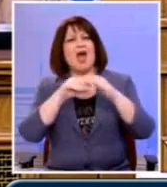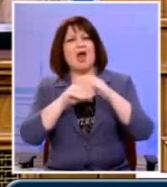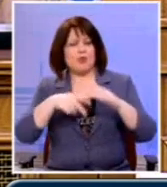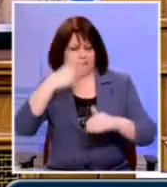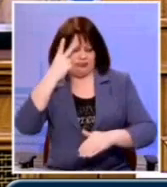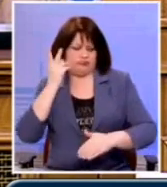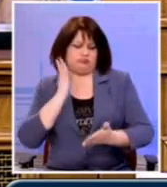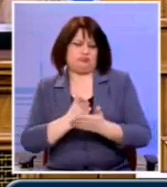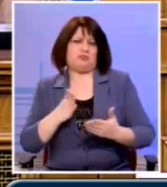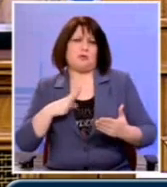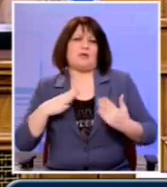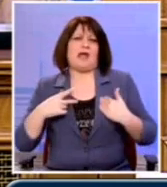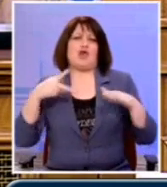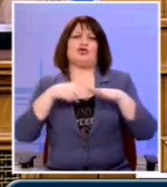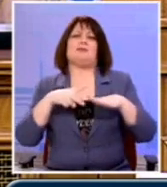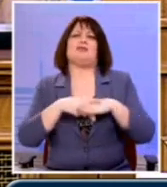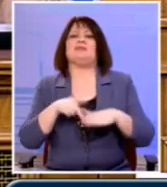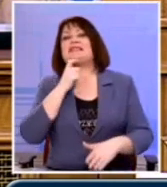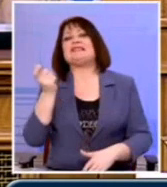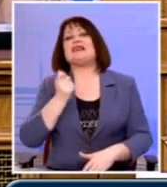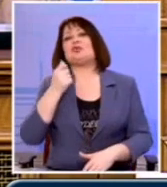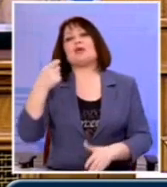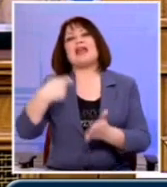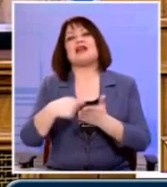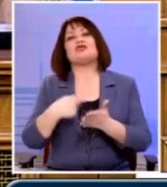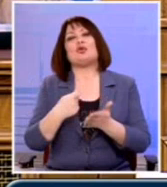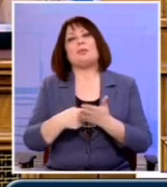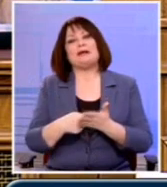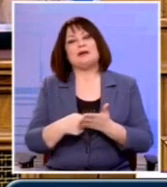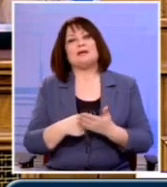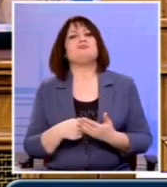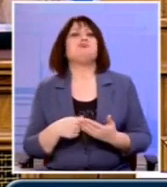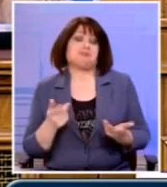καπνίσει, εφόσον βεβαίως οι συνταξίουχοι και οι εργαζόμενοι εισπράττουν